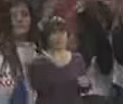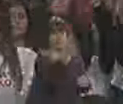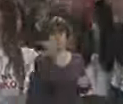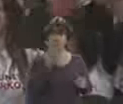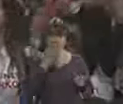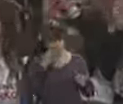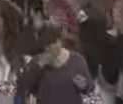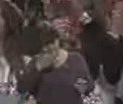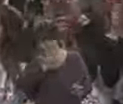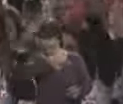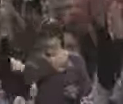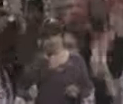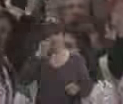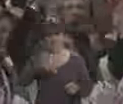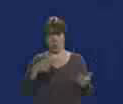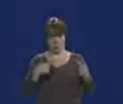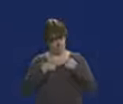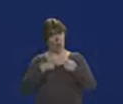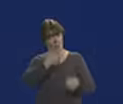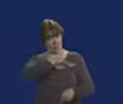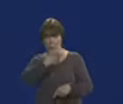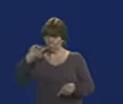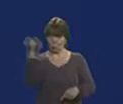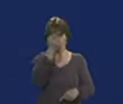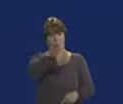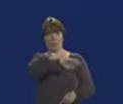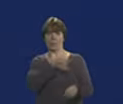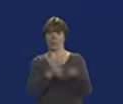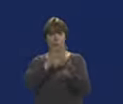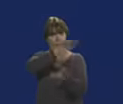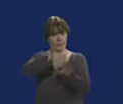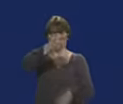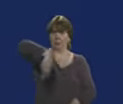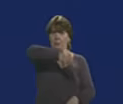devant ses responsabilités. Pas que moi, tous les Français.